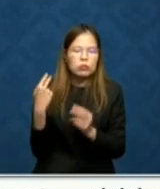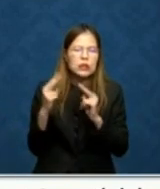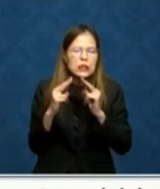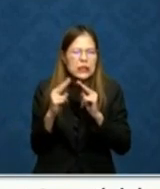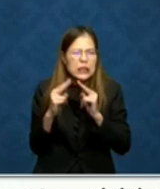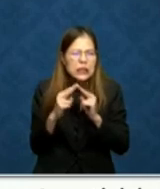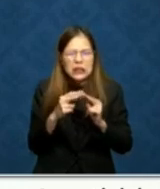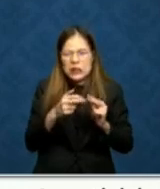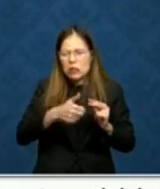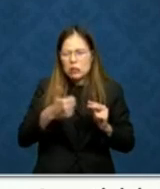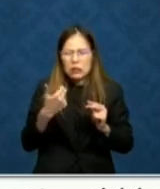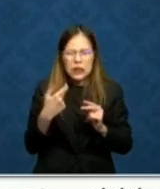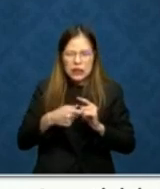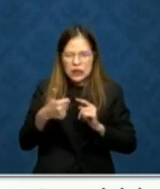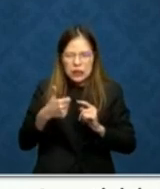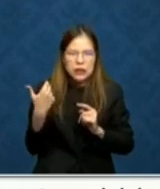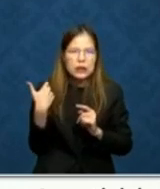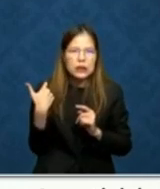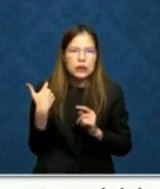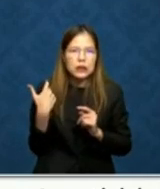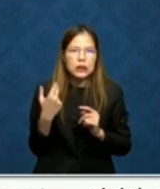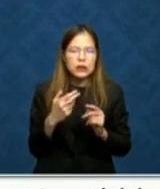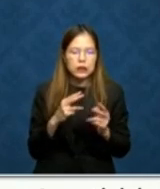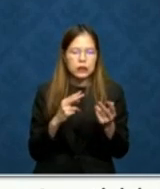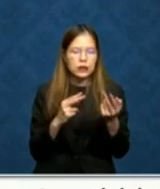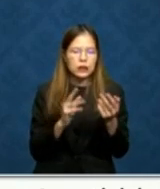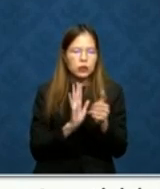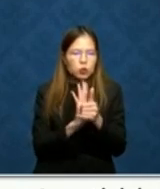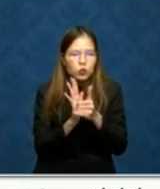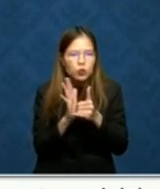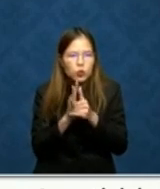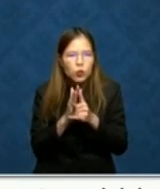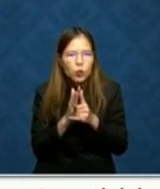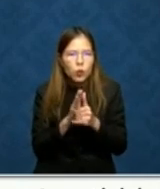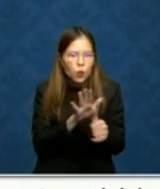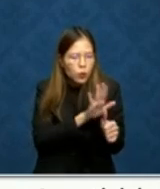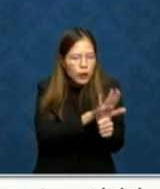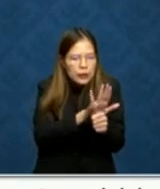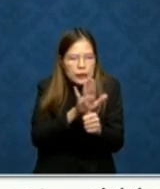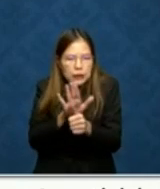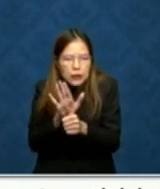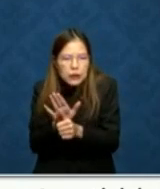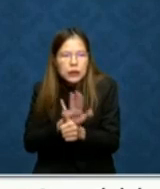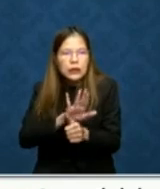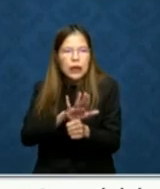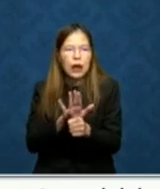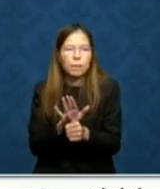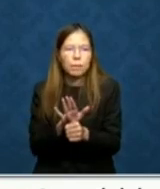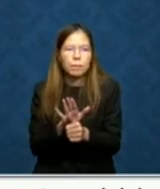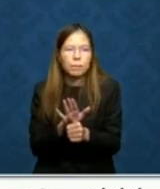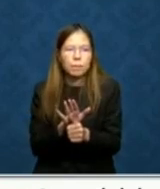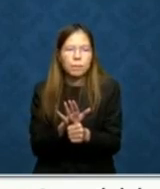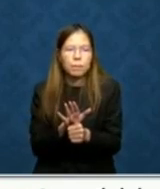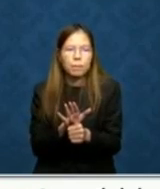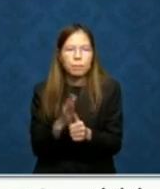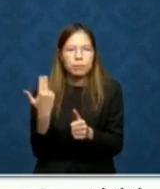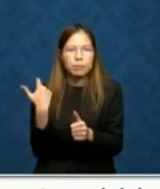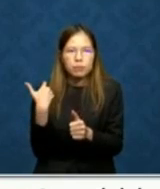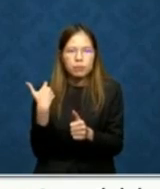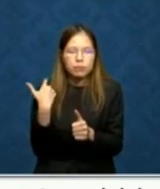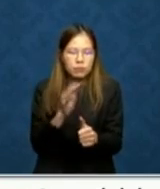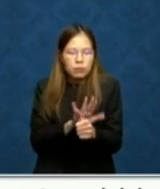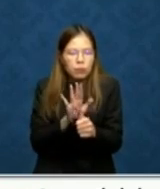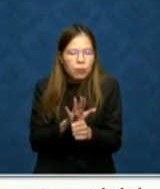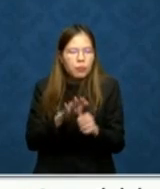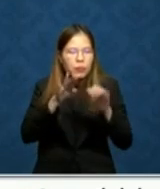ที่เป็นเหตุฉกรรจ์ซึ่งได้แก่การคุกคามทางเพศโดยการเฝ้าติดตามหรือสตอกกิ้งการคุกคามทางเพศต่อเด็กอ